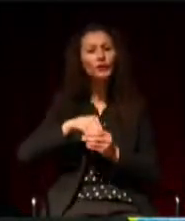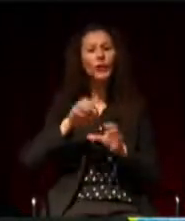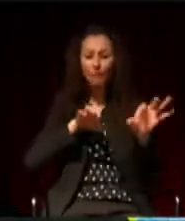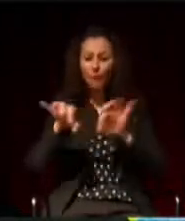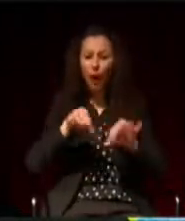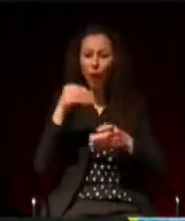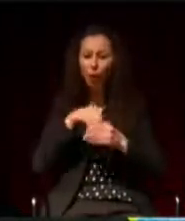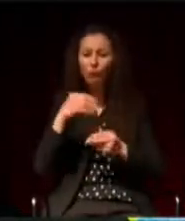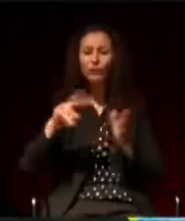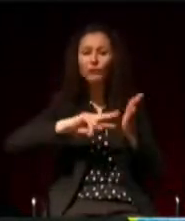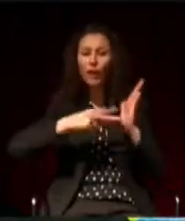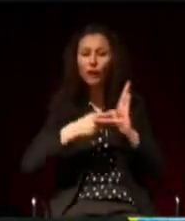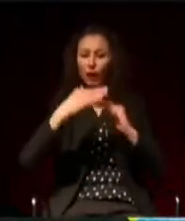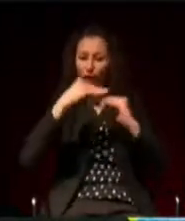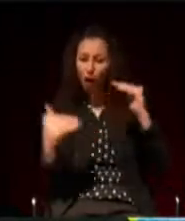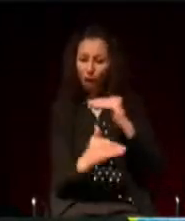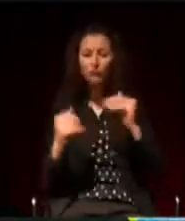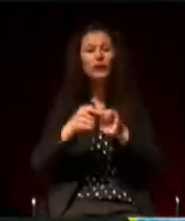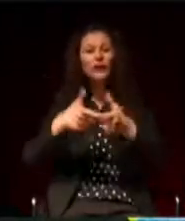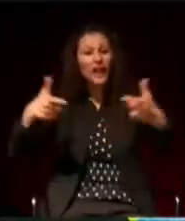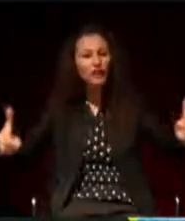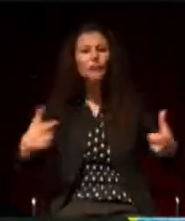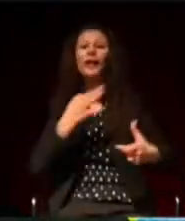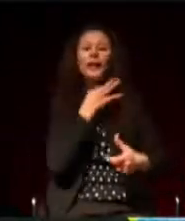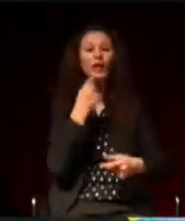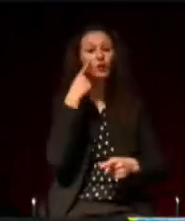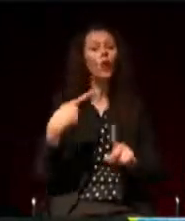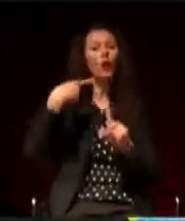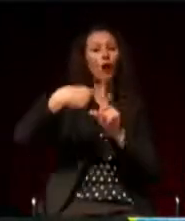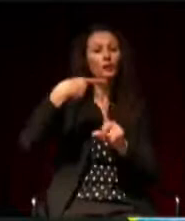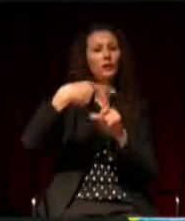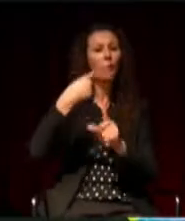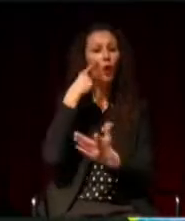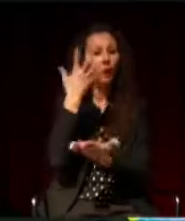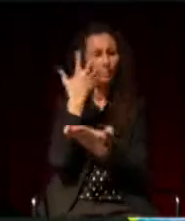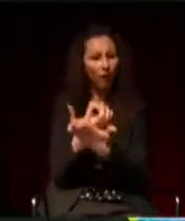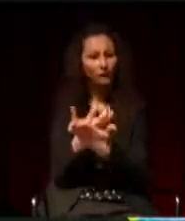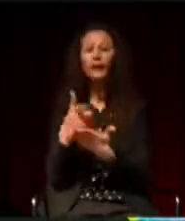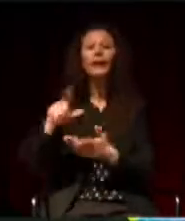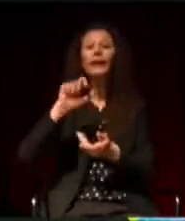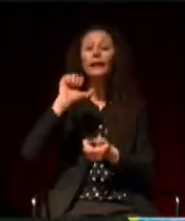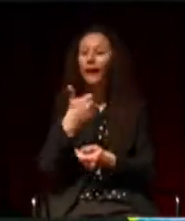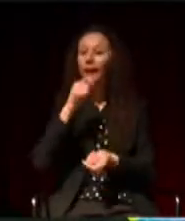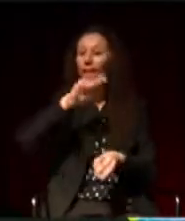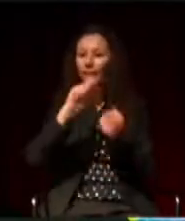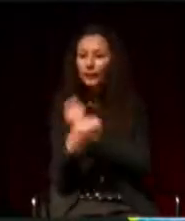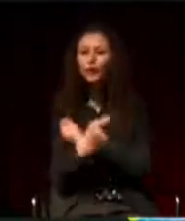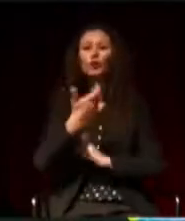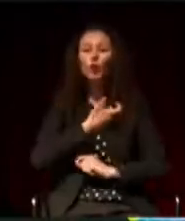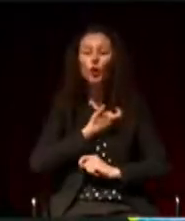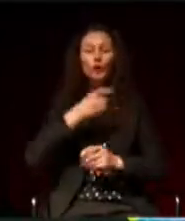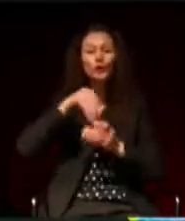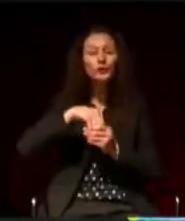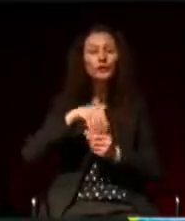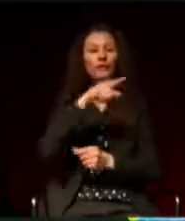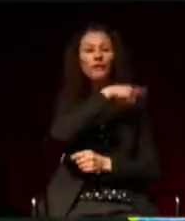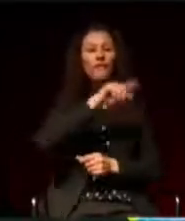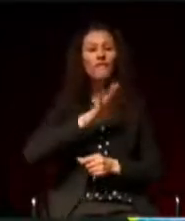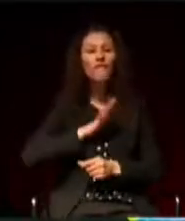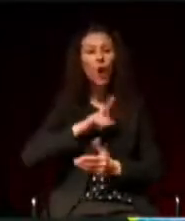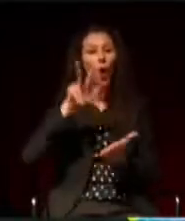bulunan sosyal ve teknik altyapı alanlarının genişletilmesi ve ihtiyaca göre arttırılması kaydıyla gerekli değişiklikler yürürlükteki imar planlarına